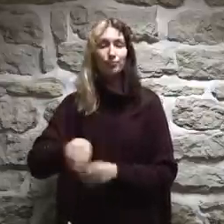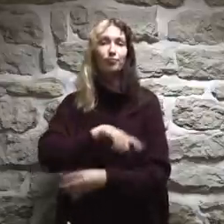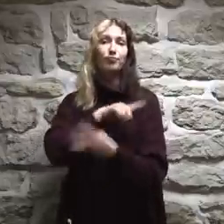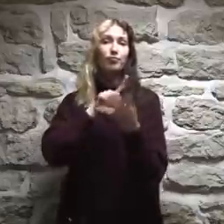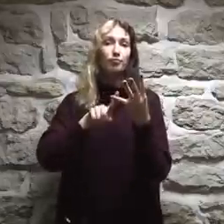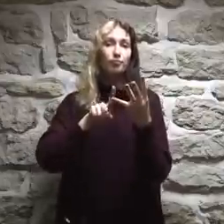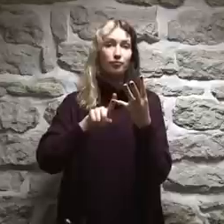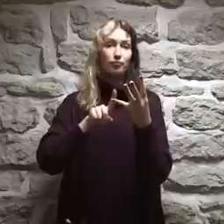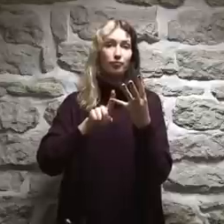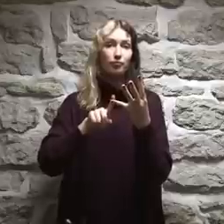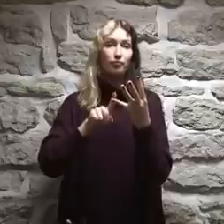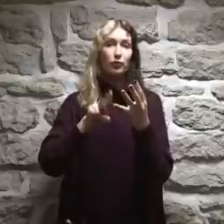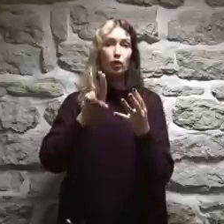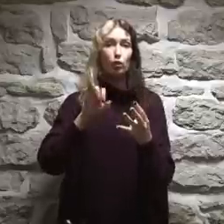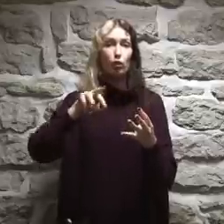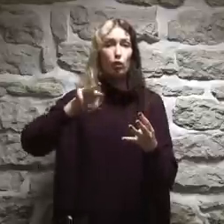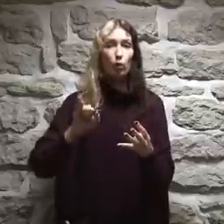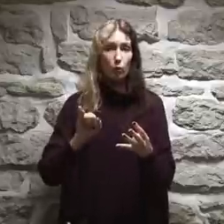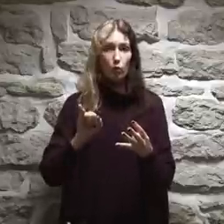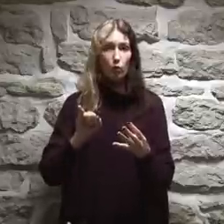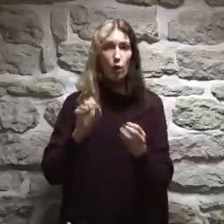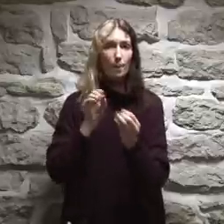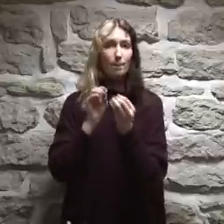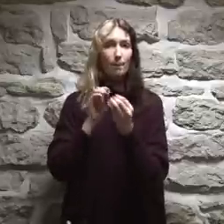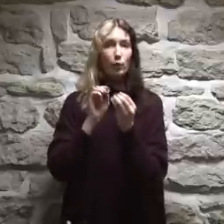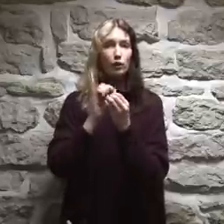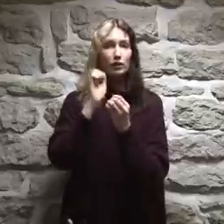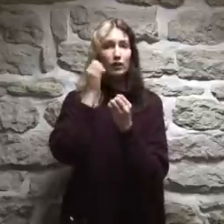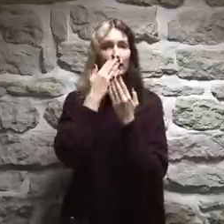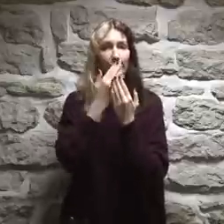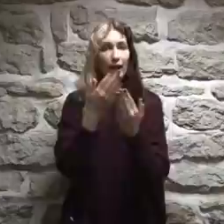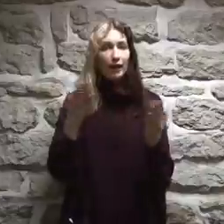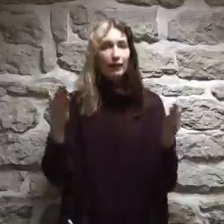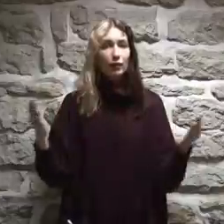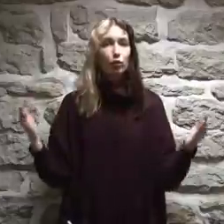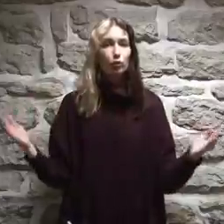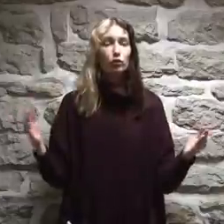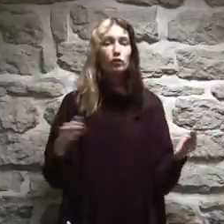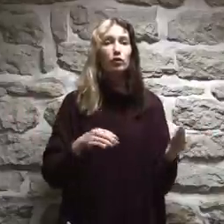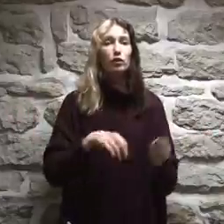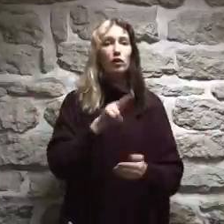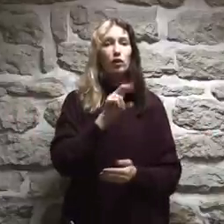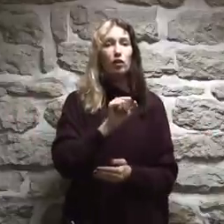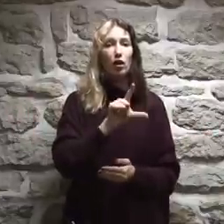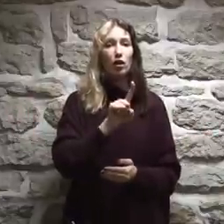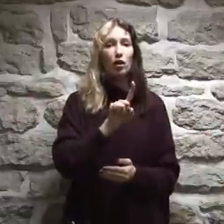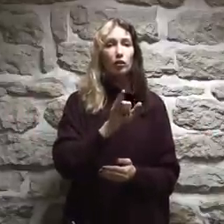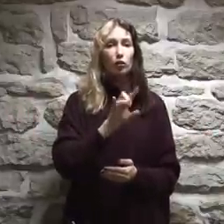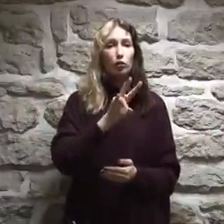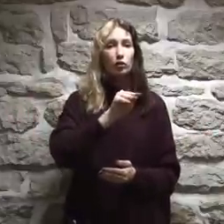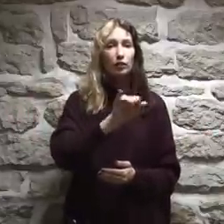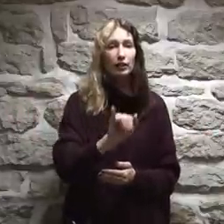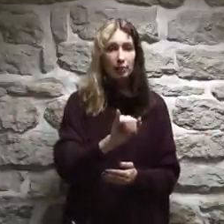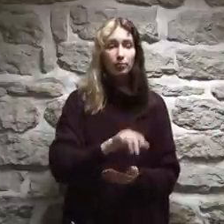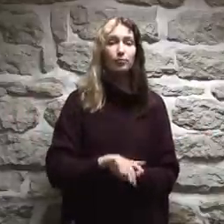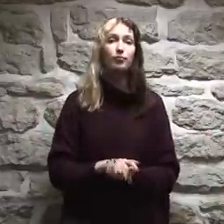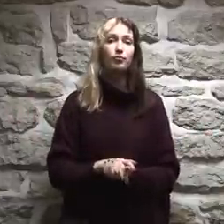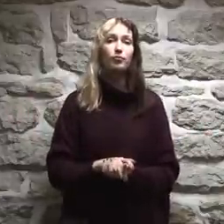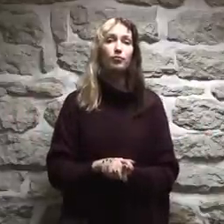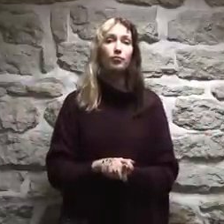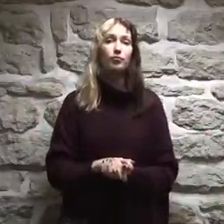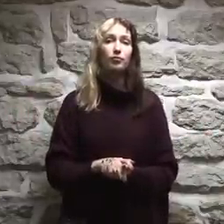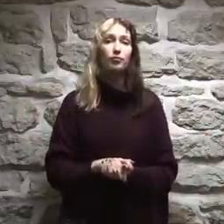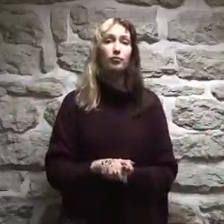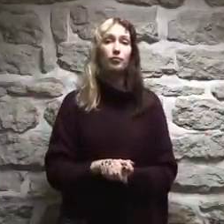Neljandaks Kumu püsiekspositsiooni eest Kadi Polli ja Linda Kaljundi. Ning